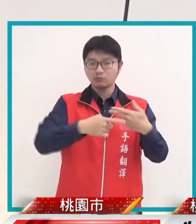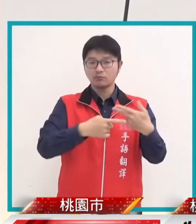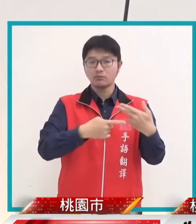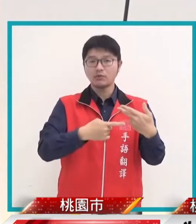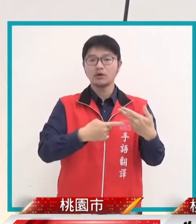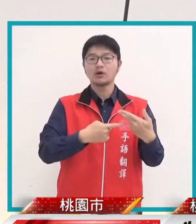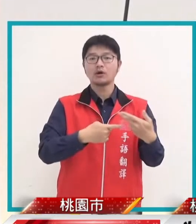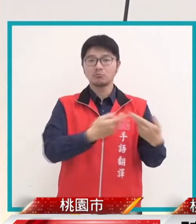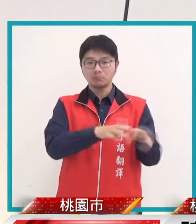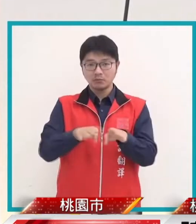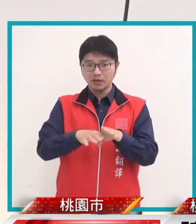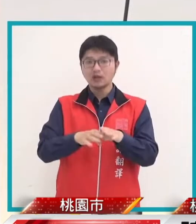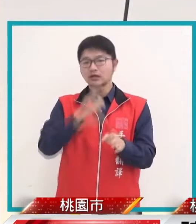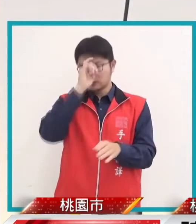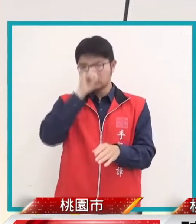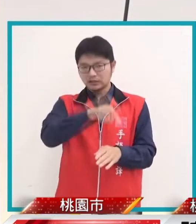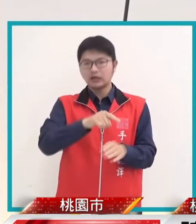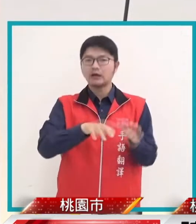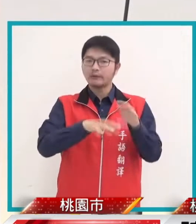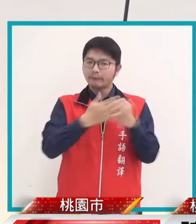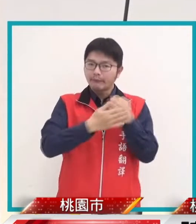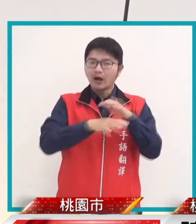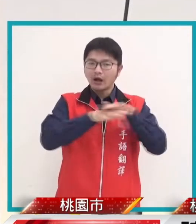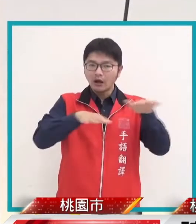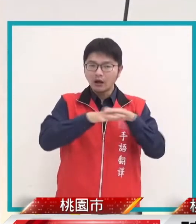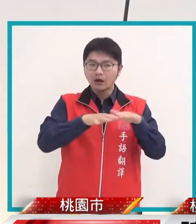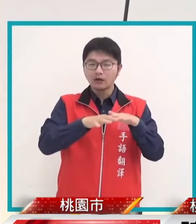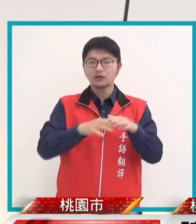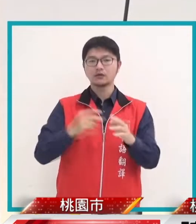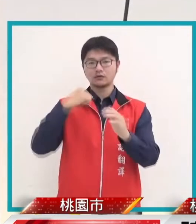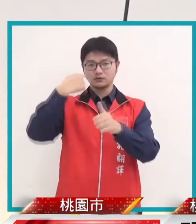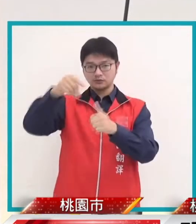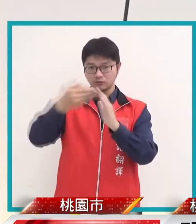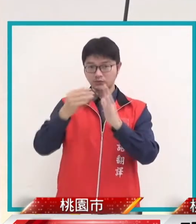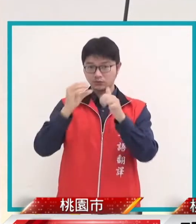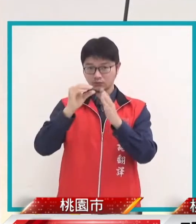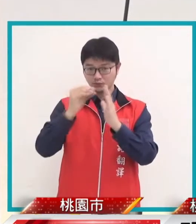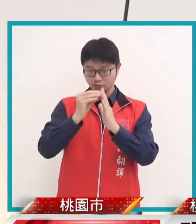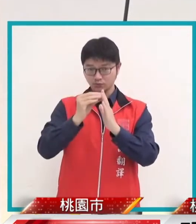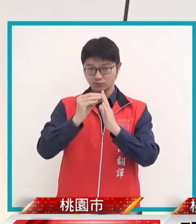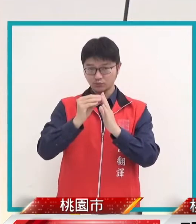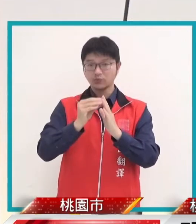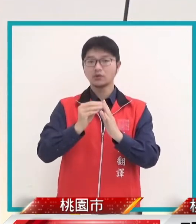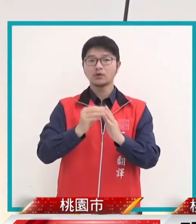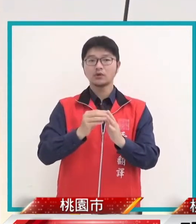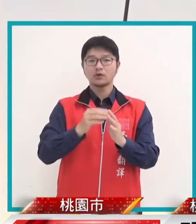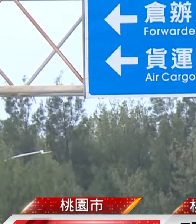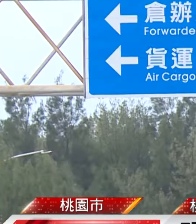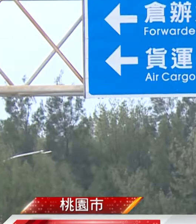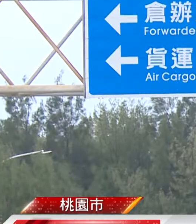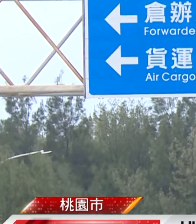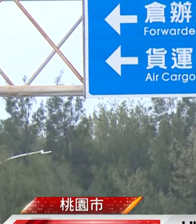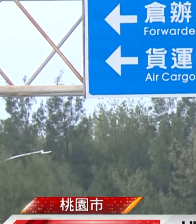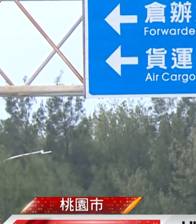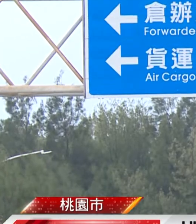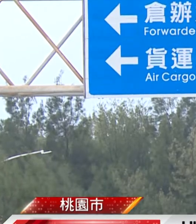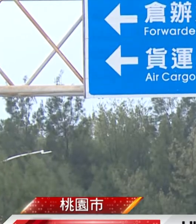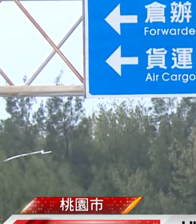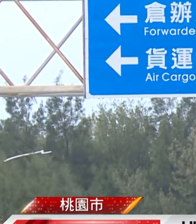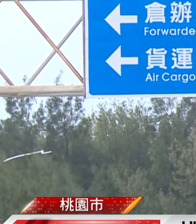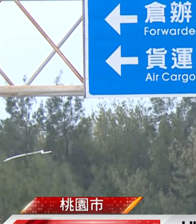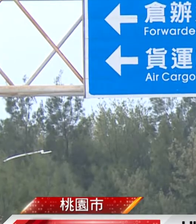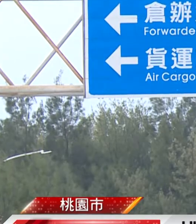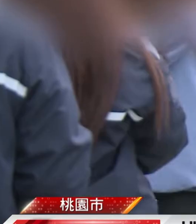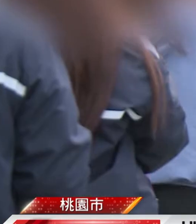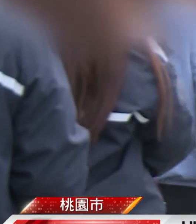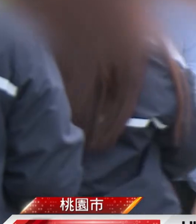园也更安全，那请教育局通知各私幼，明天开始就可以放春假。 而除了幼儿园疫情